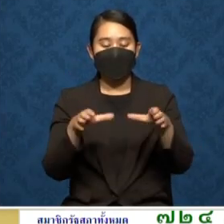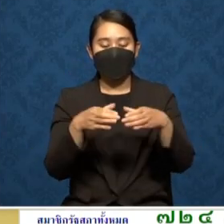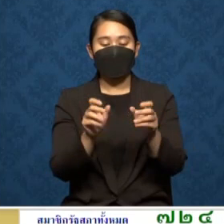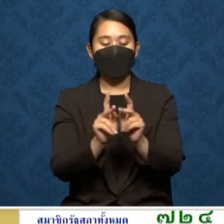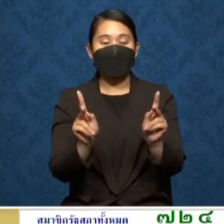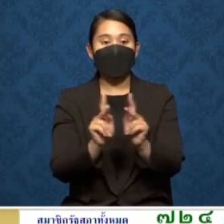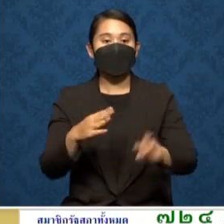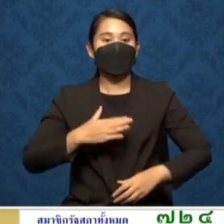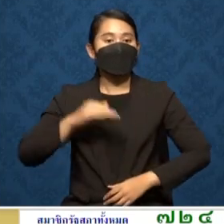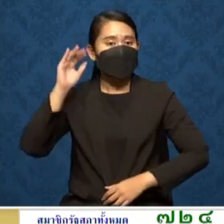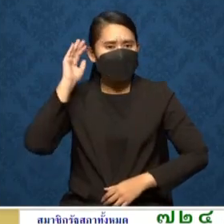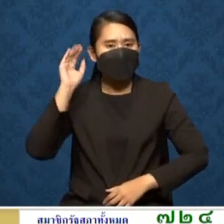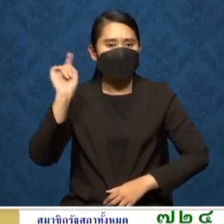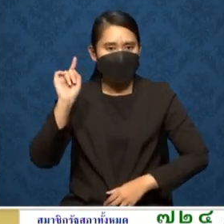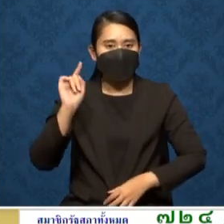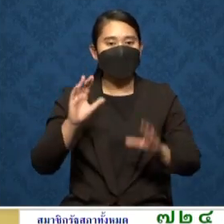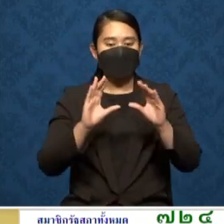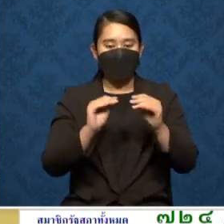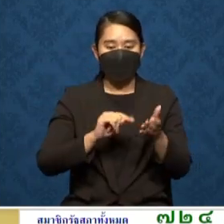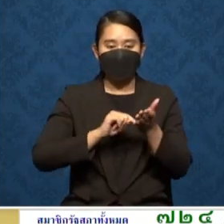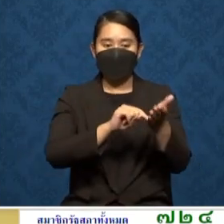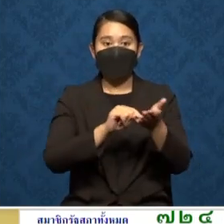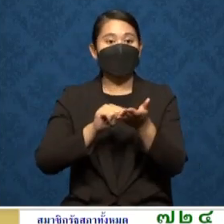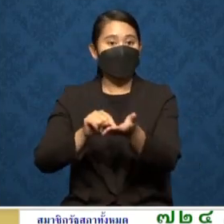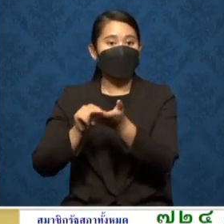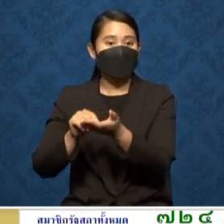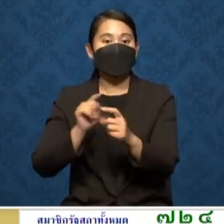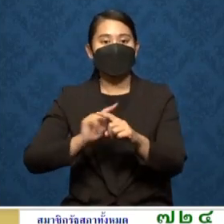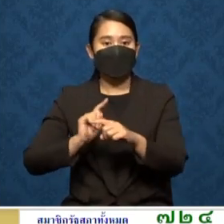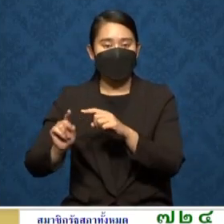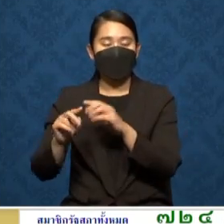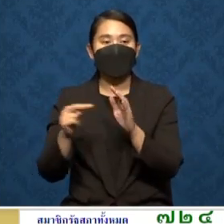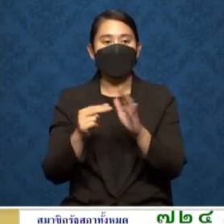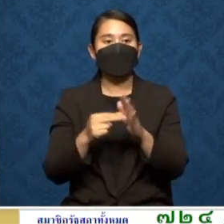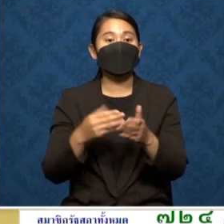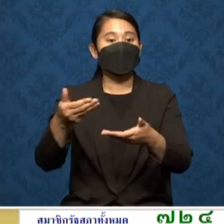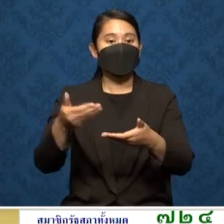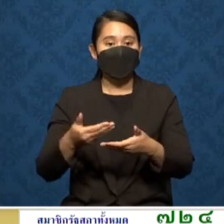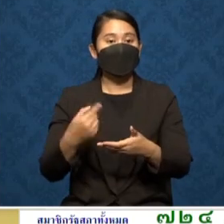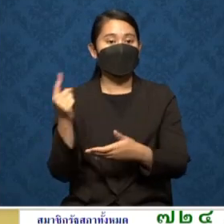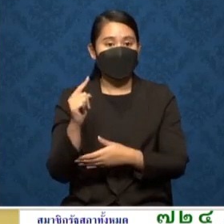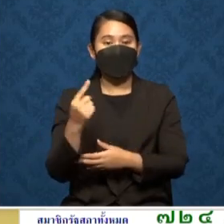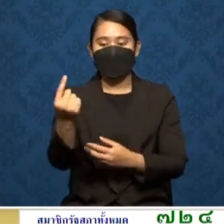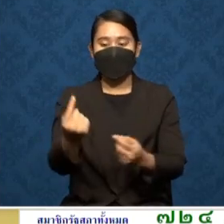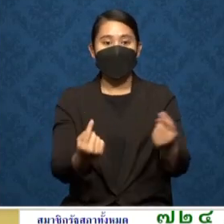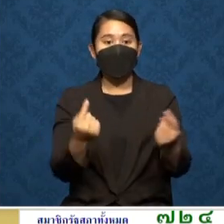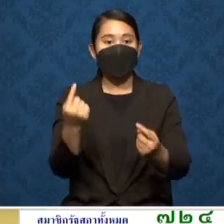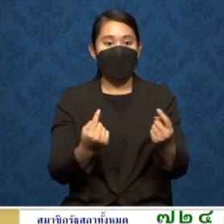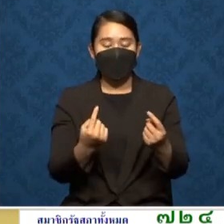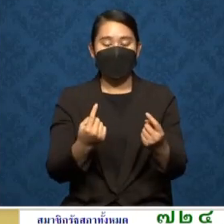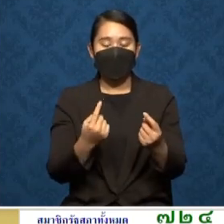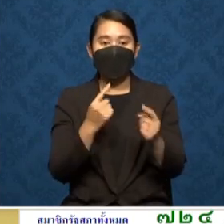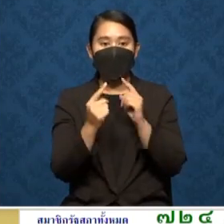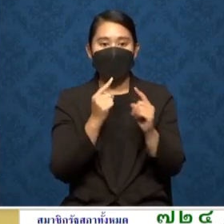เชื่อมั่นว่าเมื่อไปถึงหน่วยงานแต่ละหน่วยท่านอาจจะต้องมีการเชิญผู้แทนหน่วยงานนั้นมาสอบถ